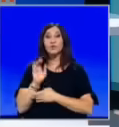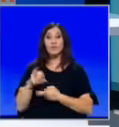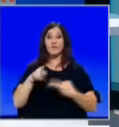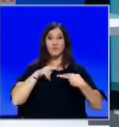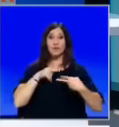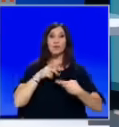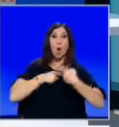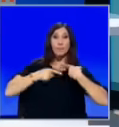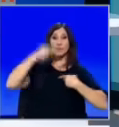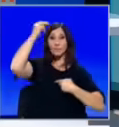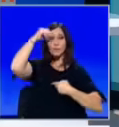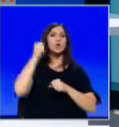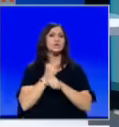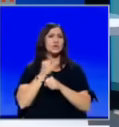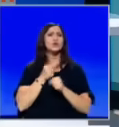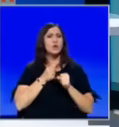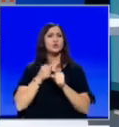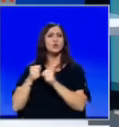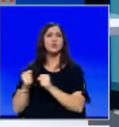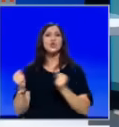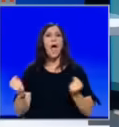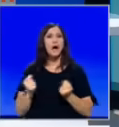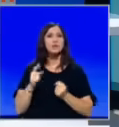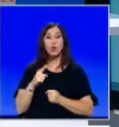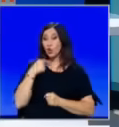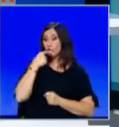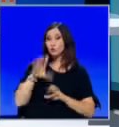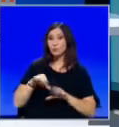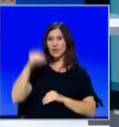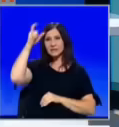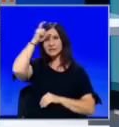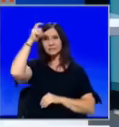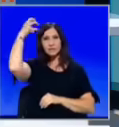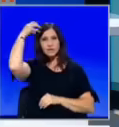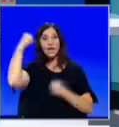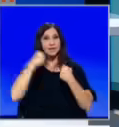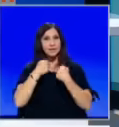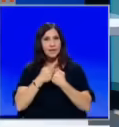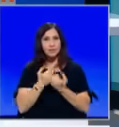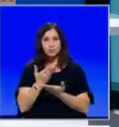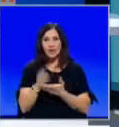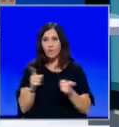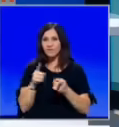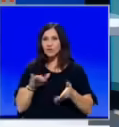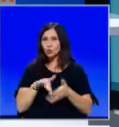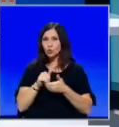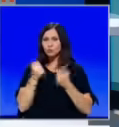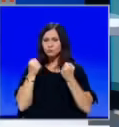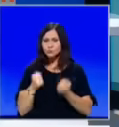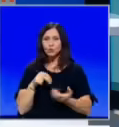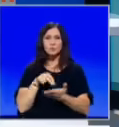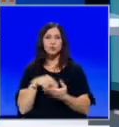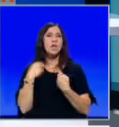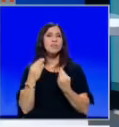депортиран обратно в България, е извършител на терористичния акт, за който отговорност по ислямска държава. Инцидентът постави управляващата коалиция в трудна